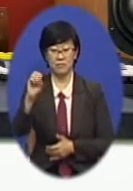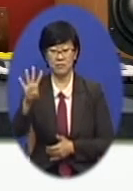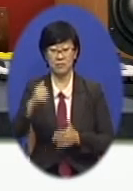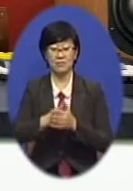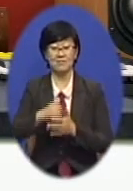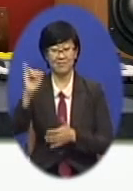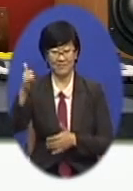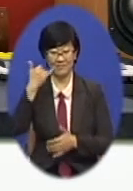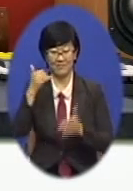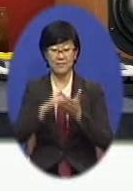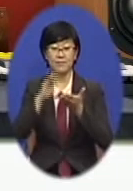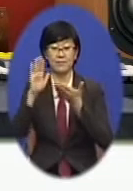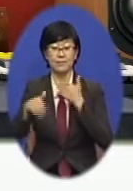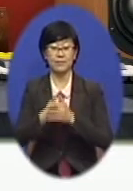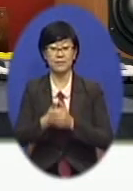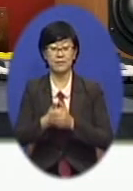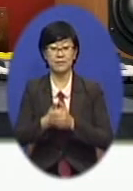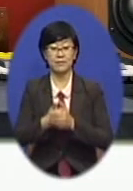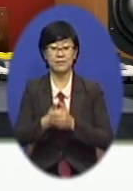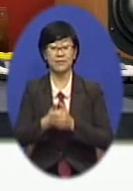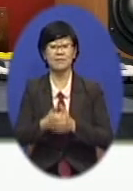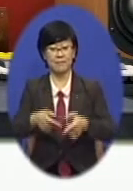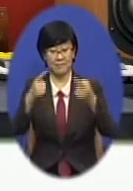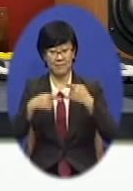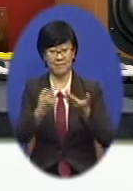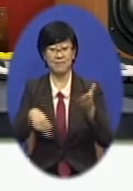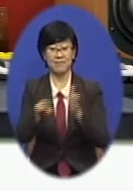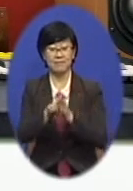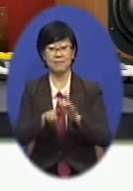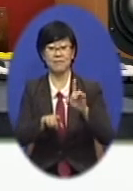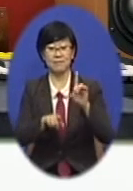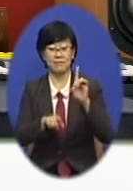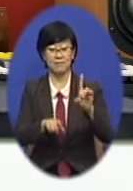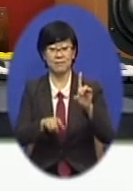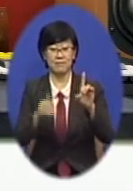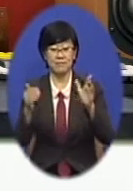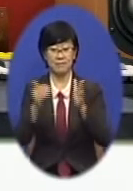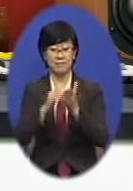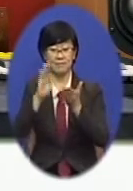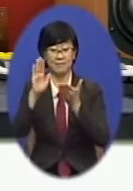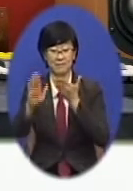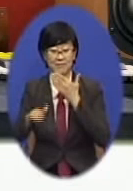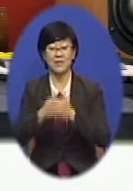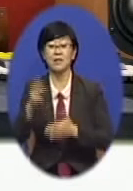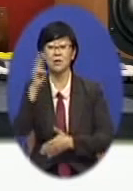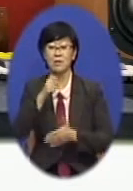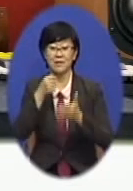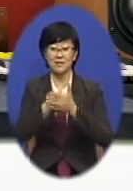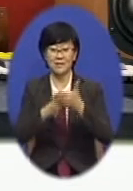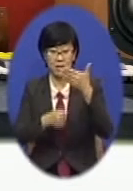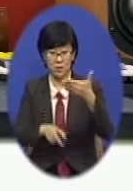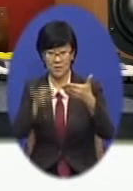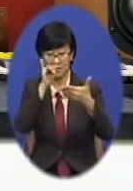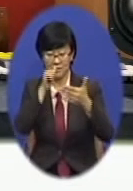060-608-1004번 누르시고 시청자 참여하시기 위해서 1번 누르신 다음에 9곡의 노래가